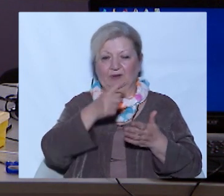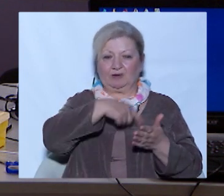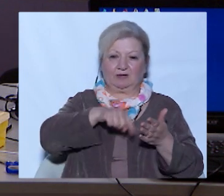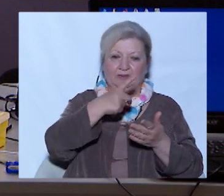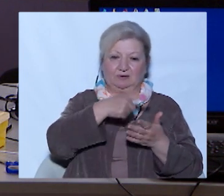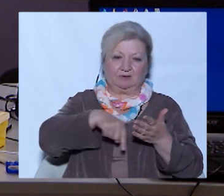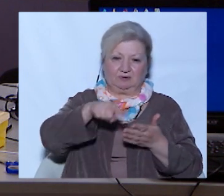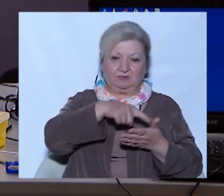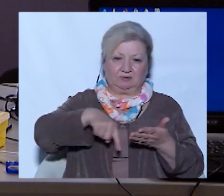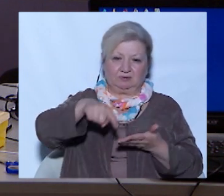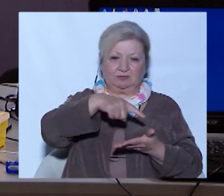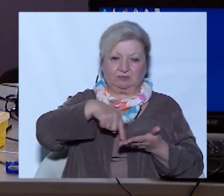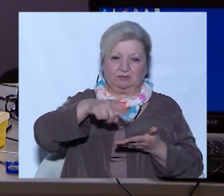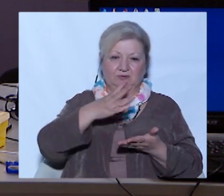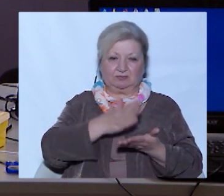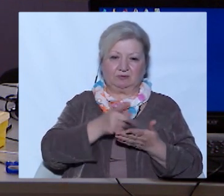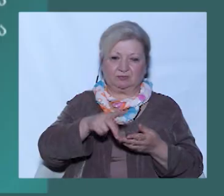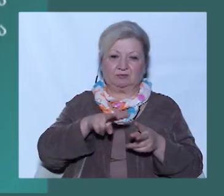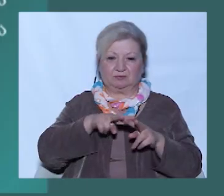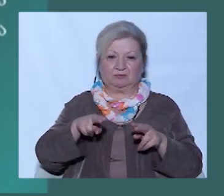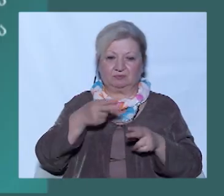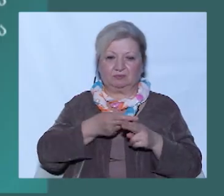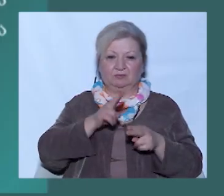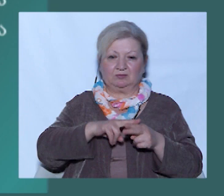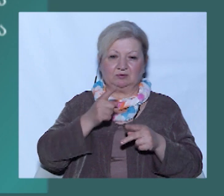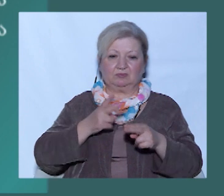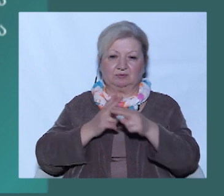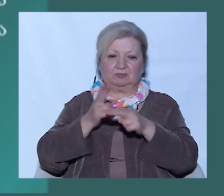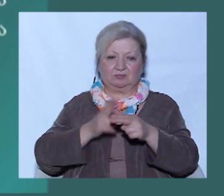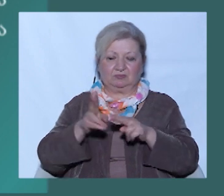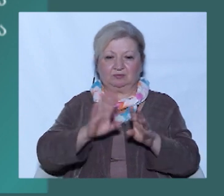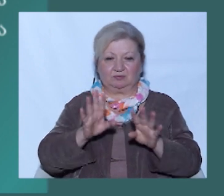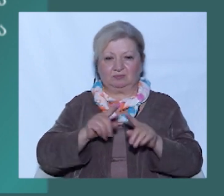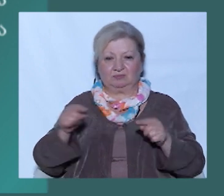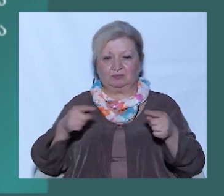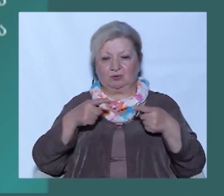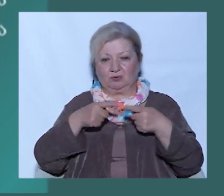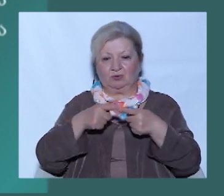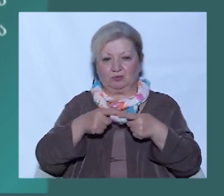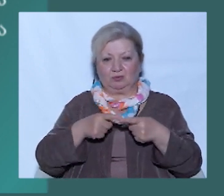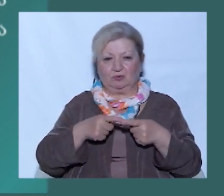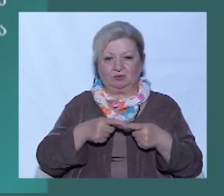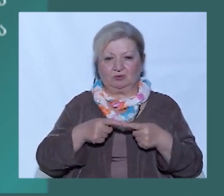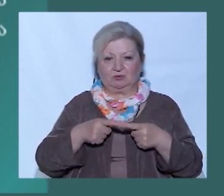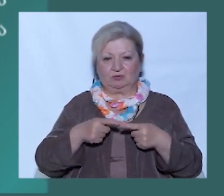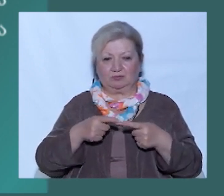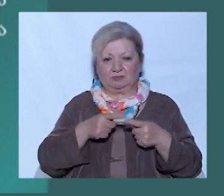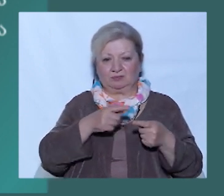აქ ერთი ძალწირი გვაქვს დახაზული აი აქ. შესაბამისად რომ არ შეგვიშალოს ძალწირებმა